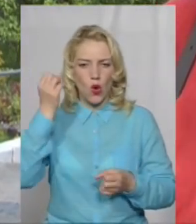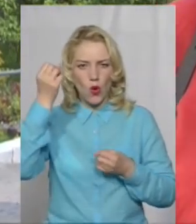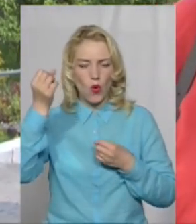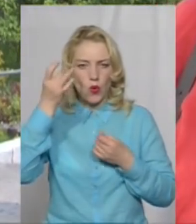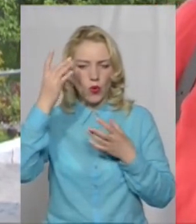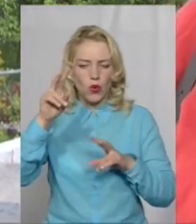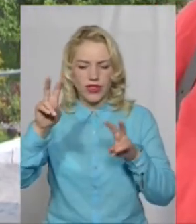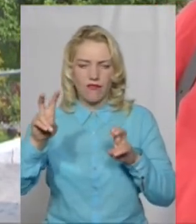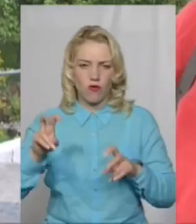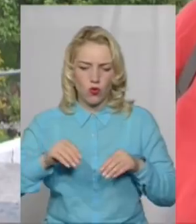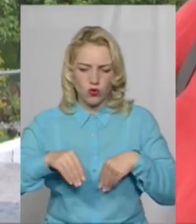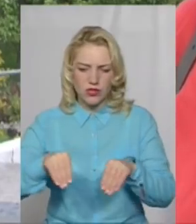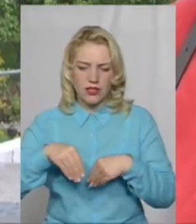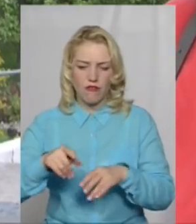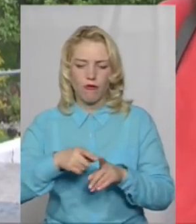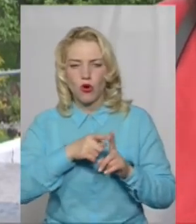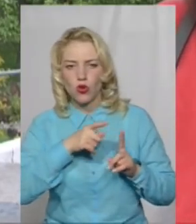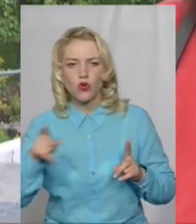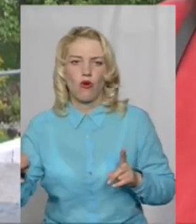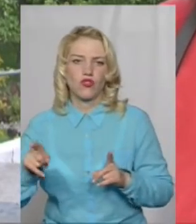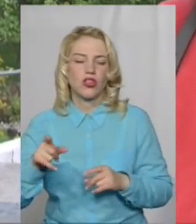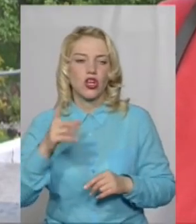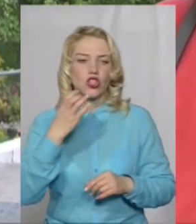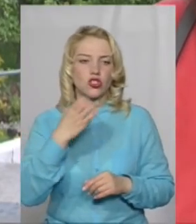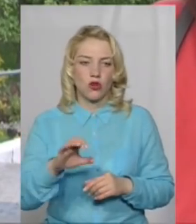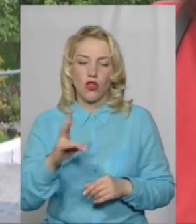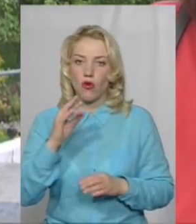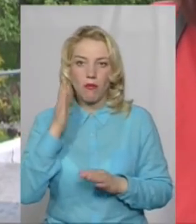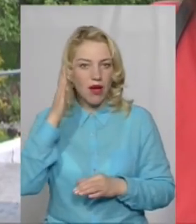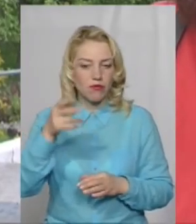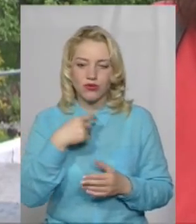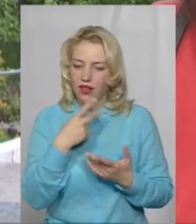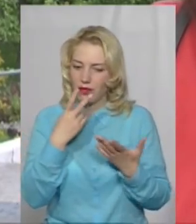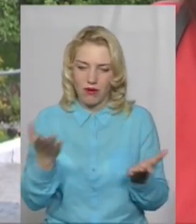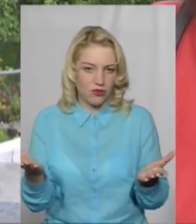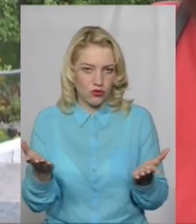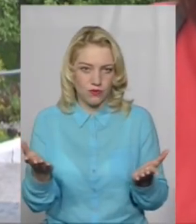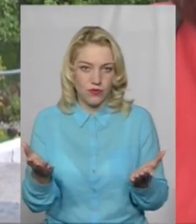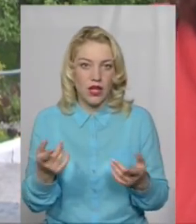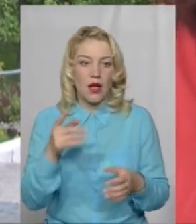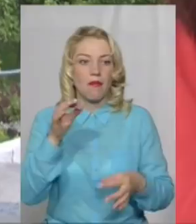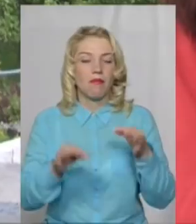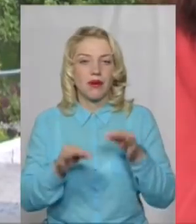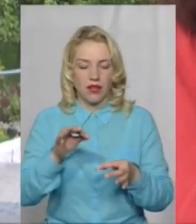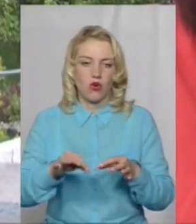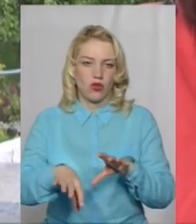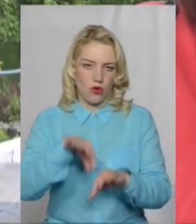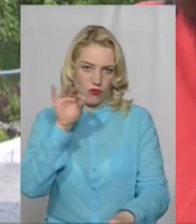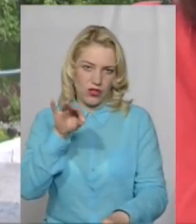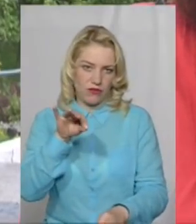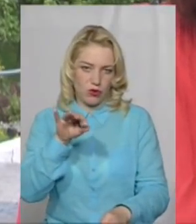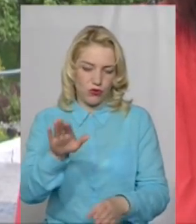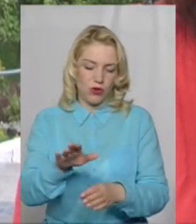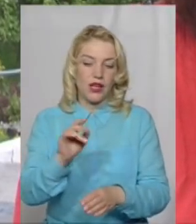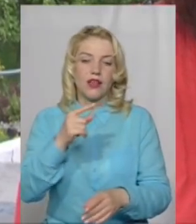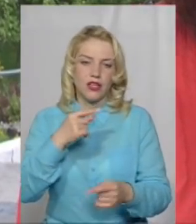в природних екосистемах я їх майбутнього не бачу. Природа відфільтрує. Природа однозначно скаже